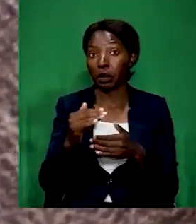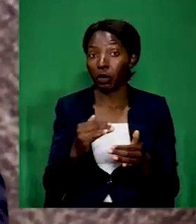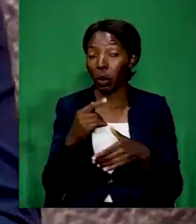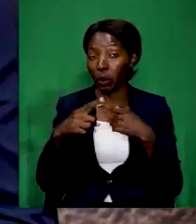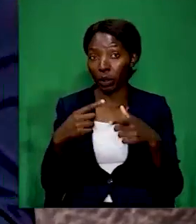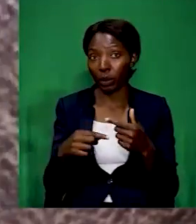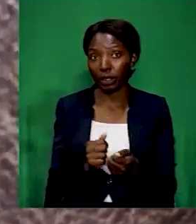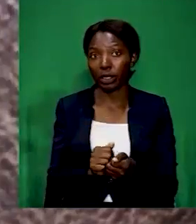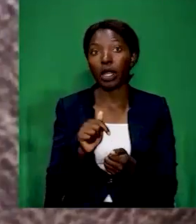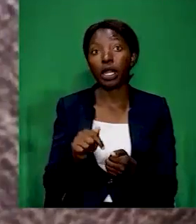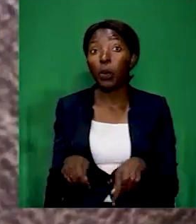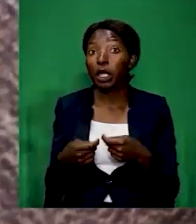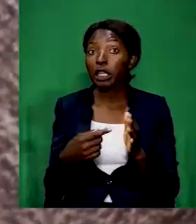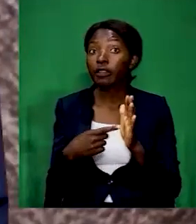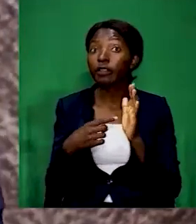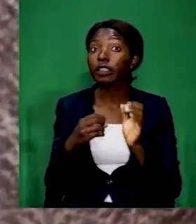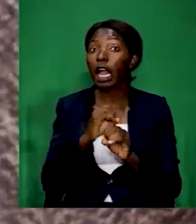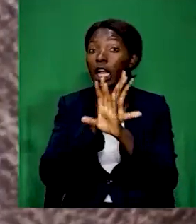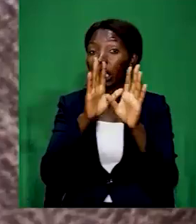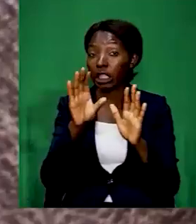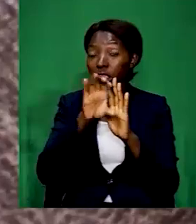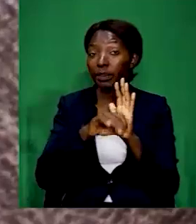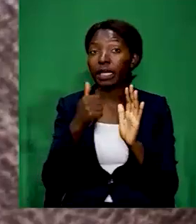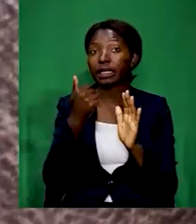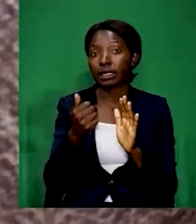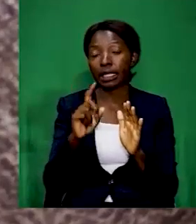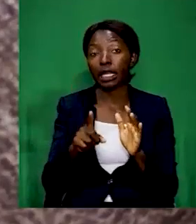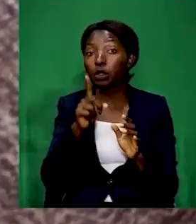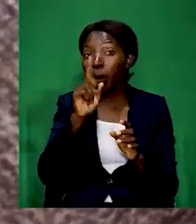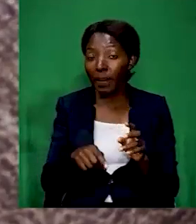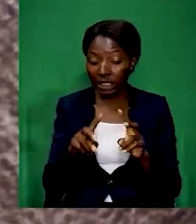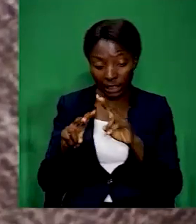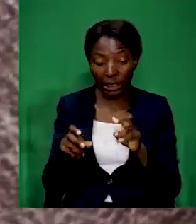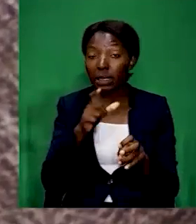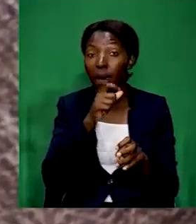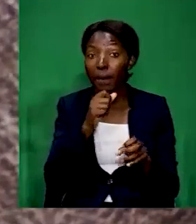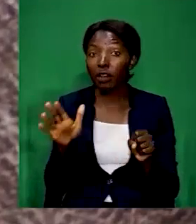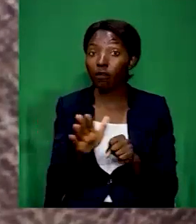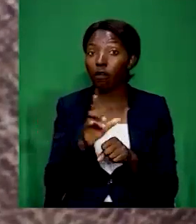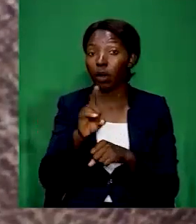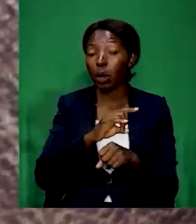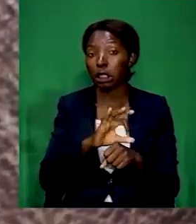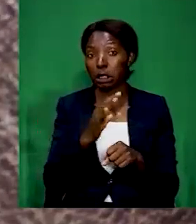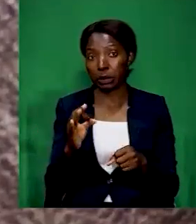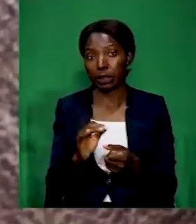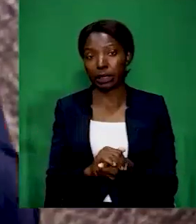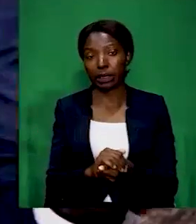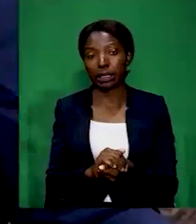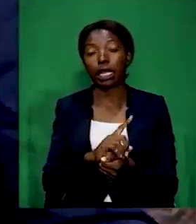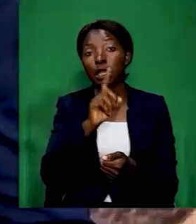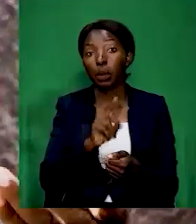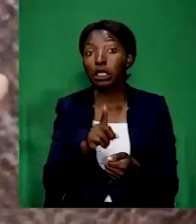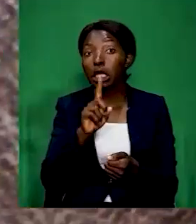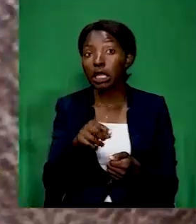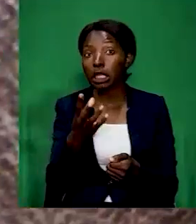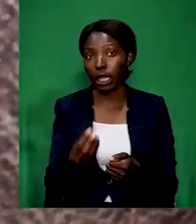munyaya. Paiswa pachena muchapter 6 kuti tsvagai varume vazere nemweya. Mubvunzo